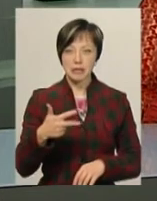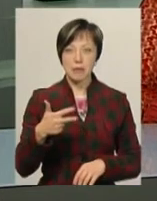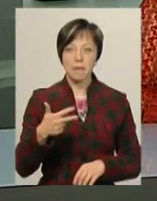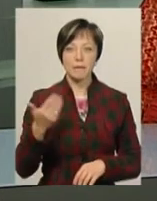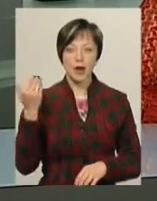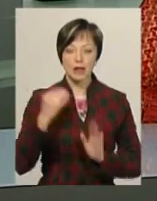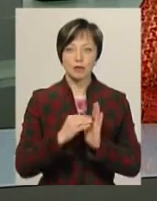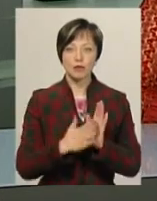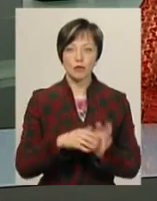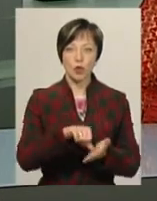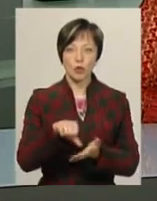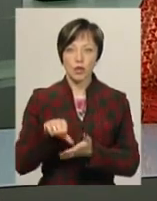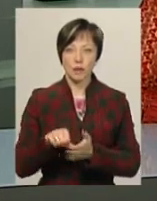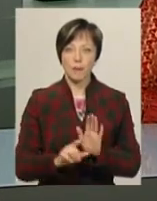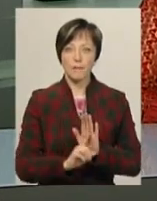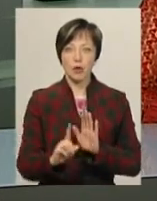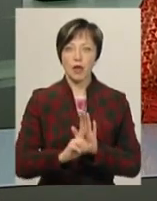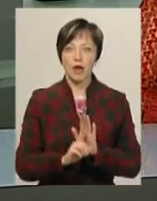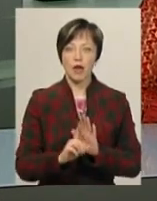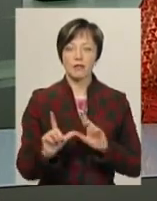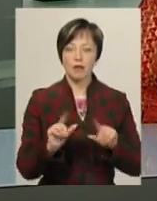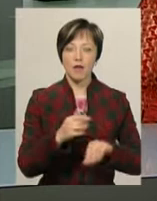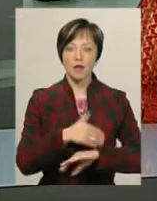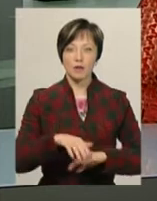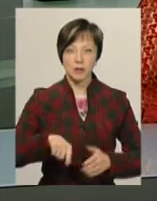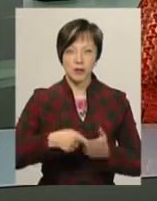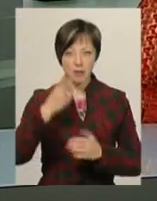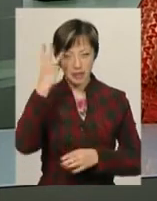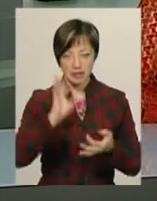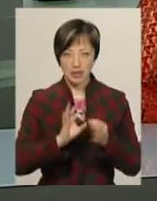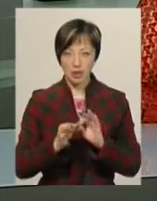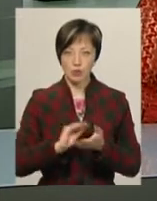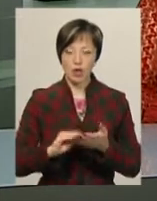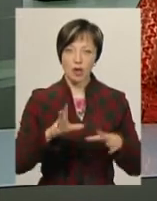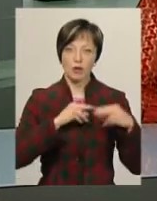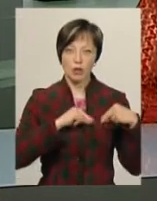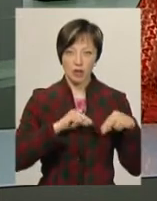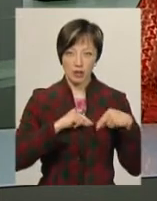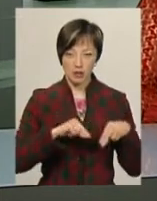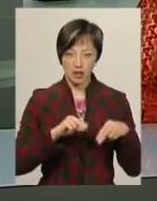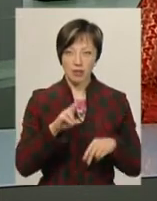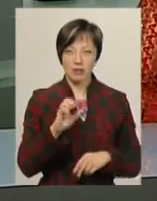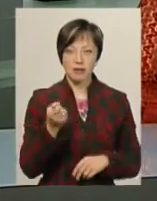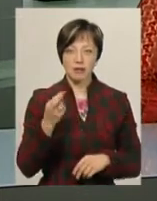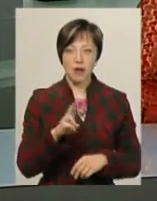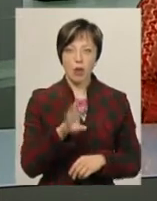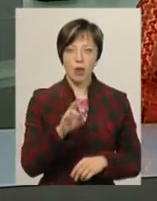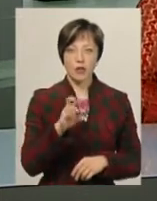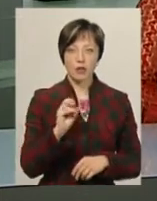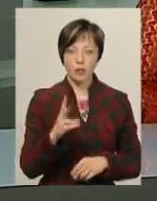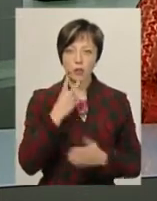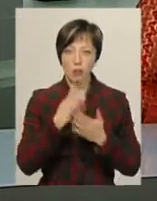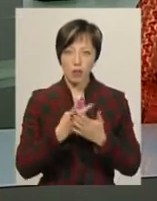попередньо зареєстрованих учасників проїхалися вулицями Хмельницького. Детальніше в сюжеті моєї колеги Анастасії Олексюк. Цей сюжет